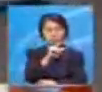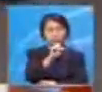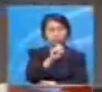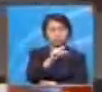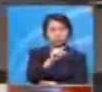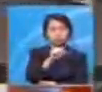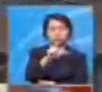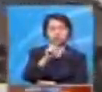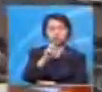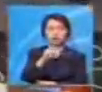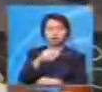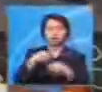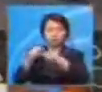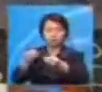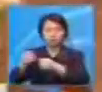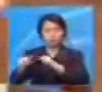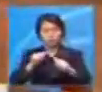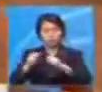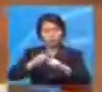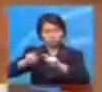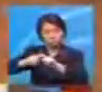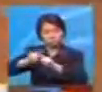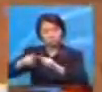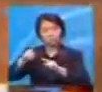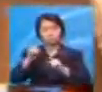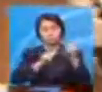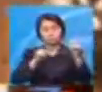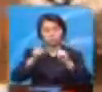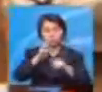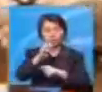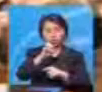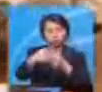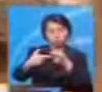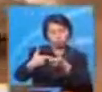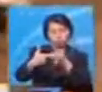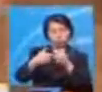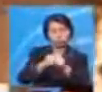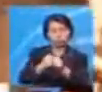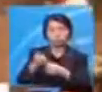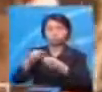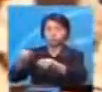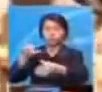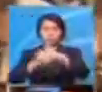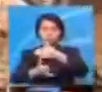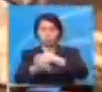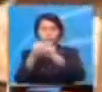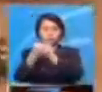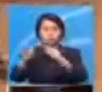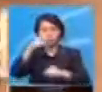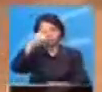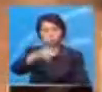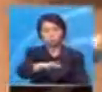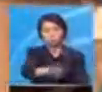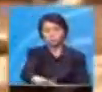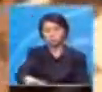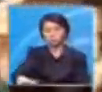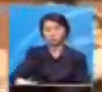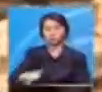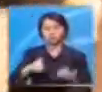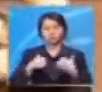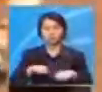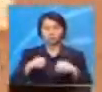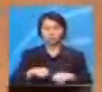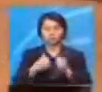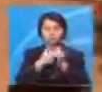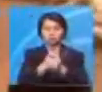menawarkan pelbagai aktiviti menarik bertemakan Star Wars serta memberikan kemasukan percuma untuk kanak-kanak yang berpakaian